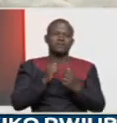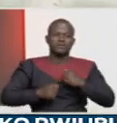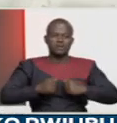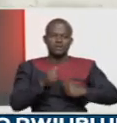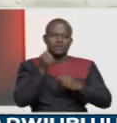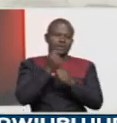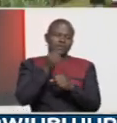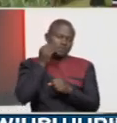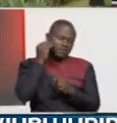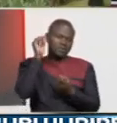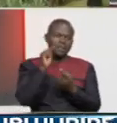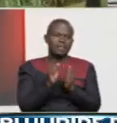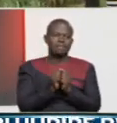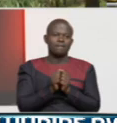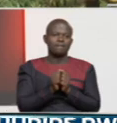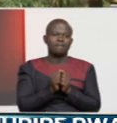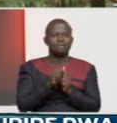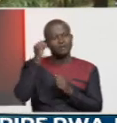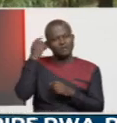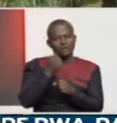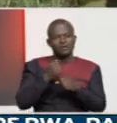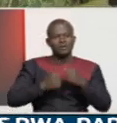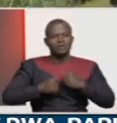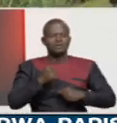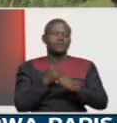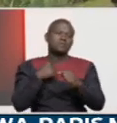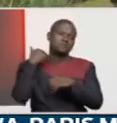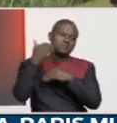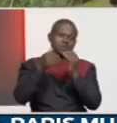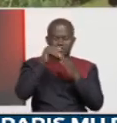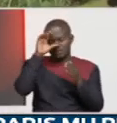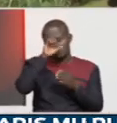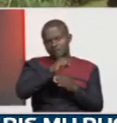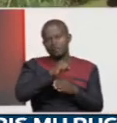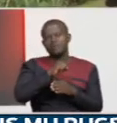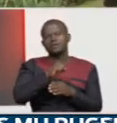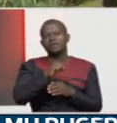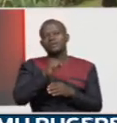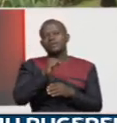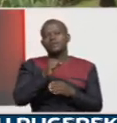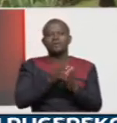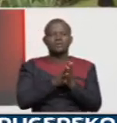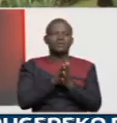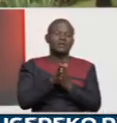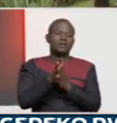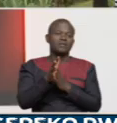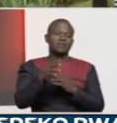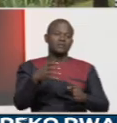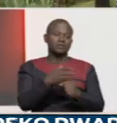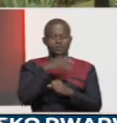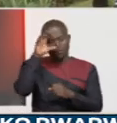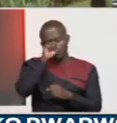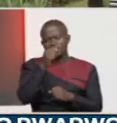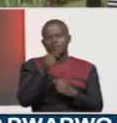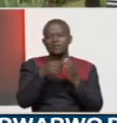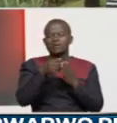ngo ziragabanuka. Urumva ko wakoraga sport ukava muri sport ukababura atayenerije batayenerije nyinshi cyane ukababura ikintu cyo kunywa